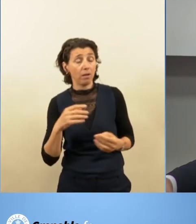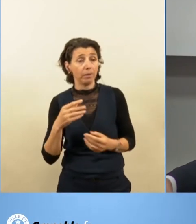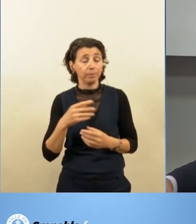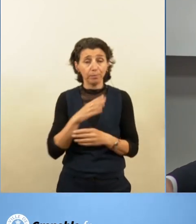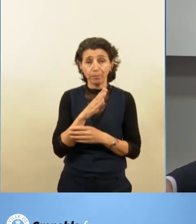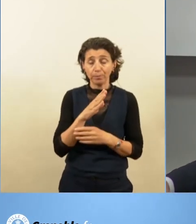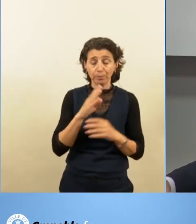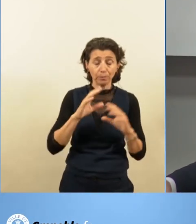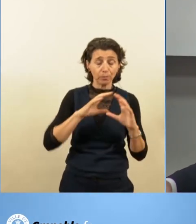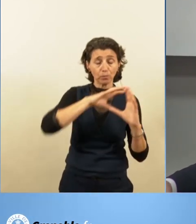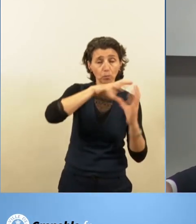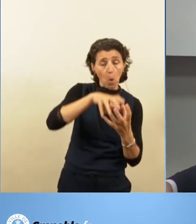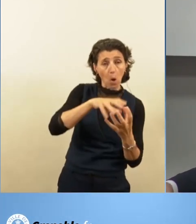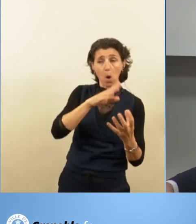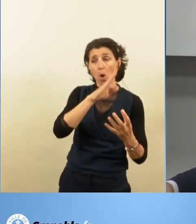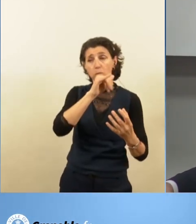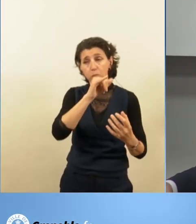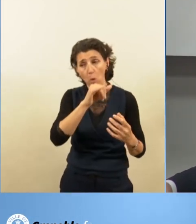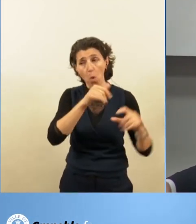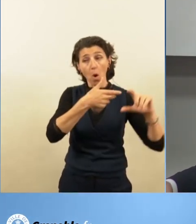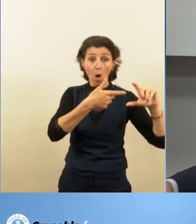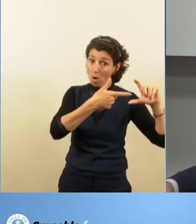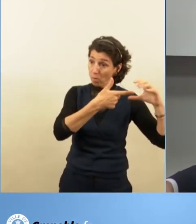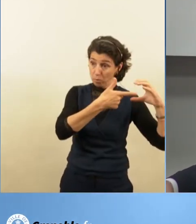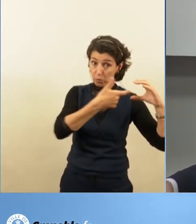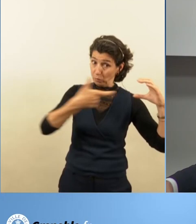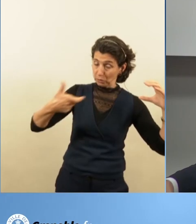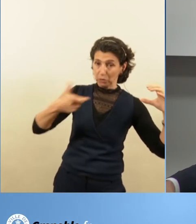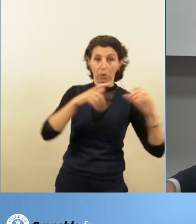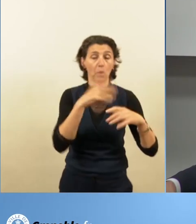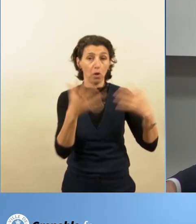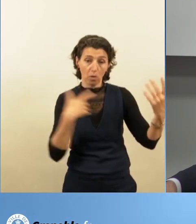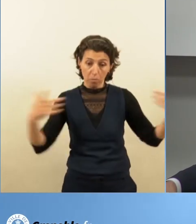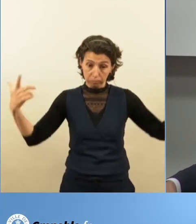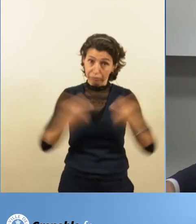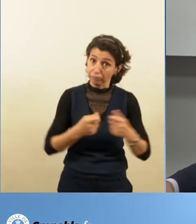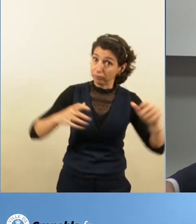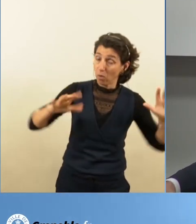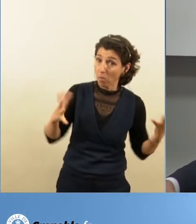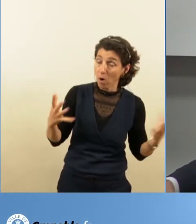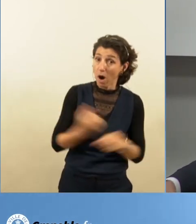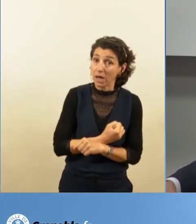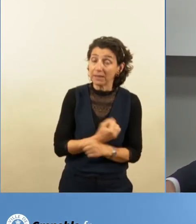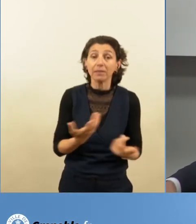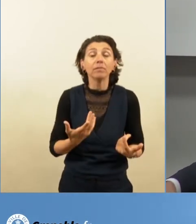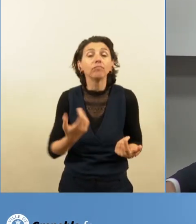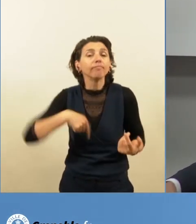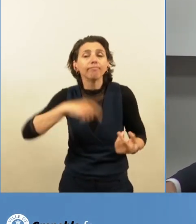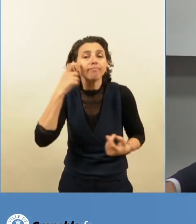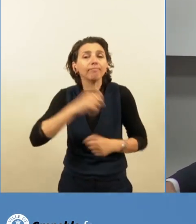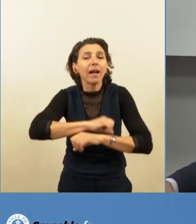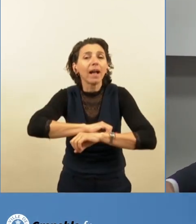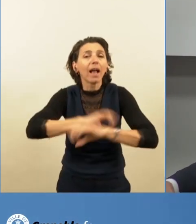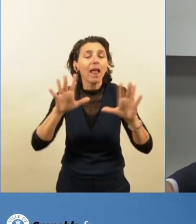on se rend bien compte que c'est pas les grenoblois qui par un effort majeur